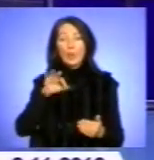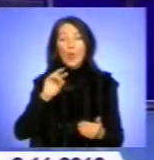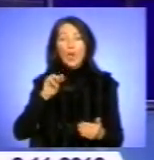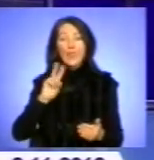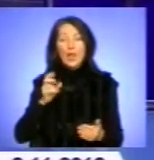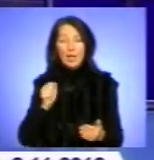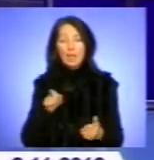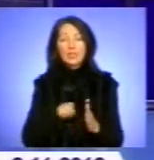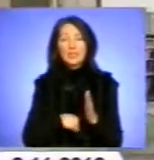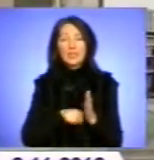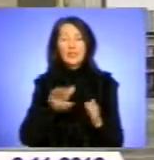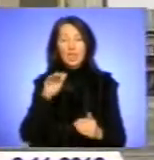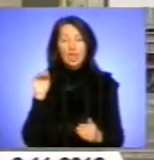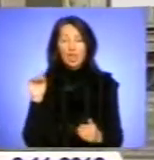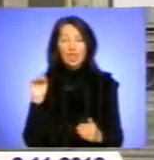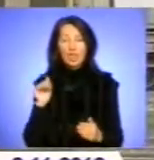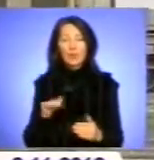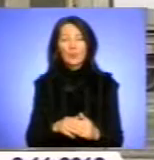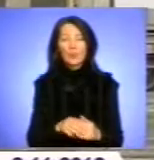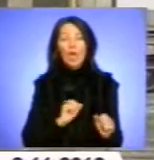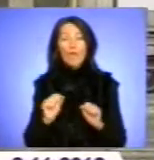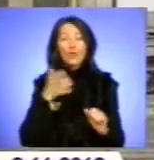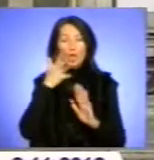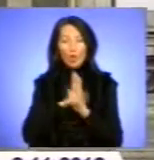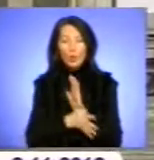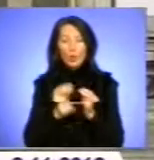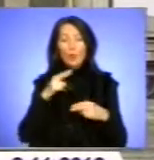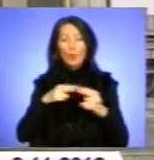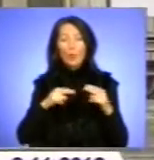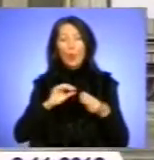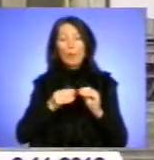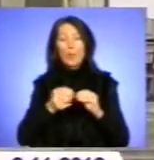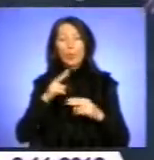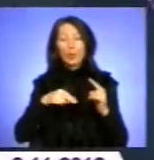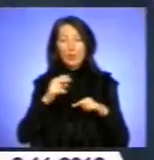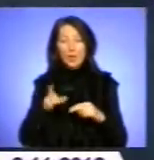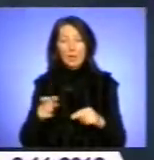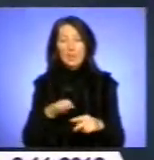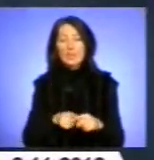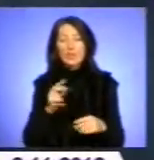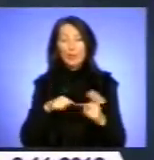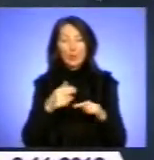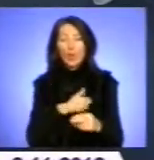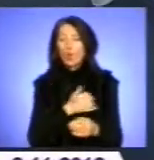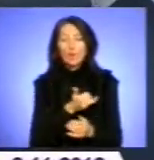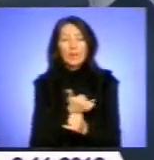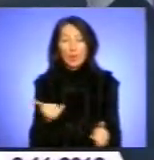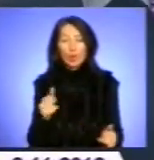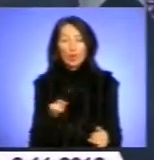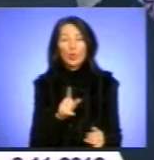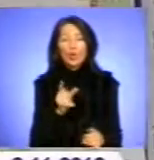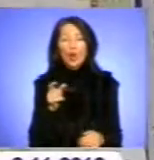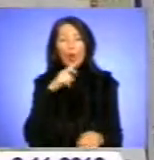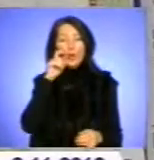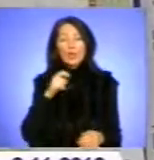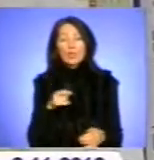здешевлення кредитів. В уряді розуміють проблему будівельників, які ці будувати хочуть, але не можуть, адже українці мляво купують житлову